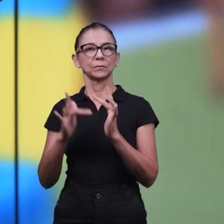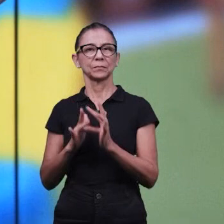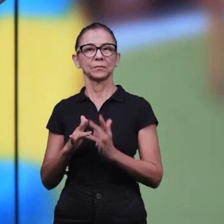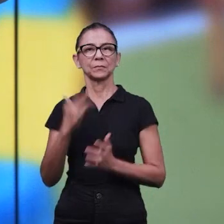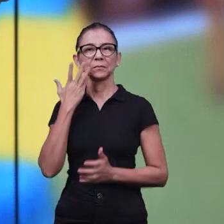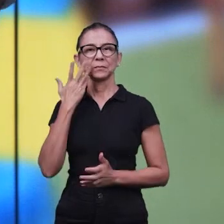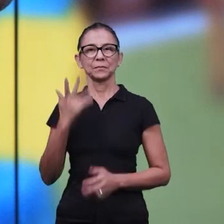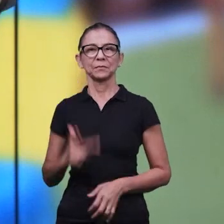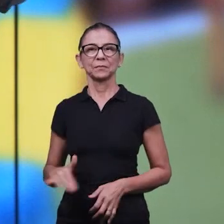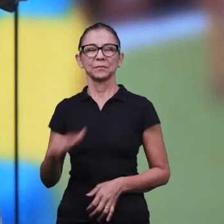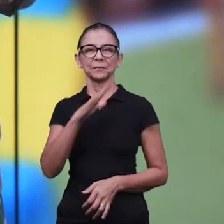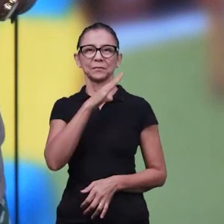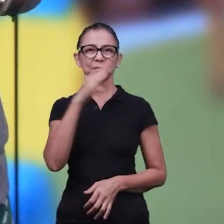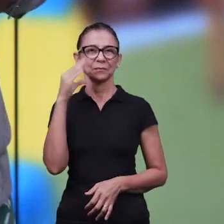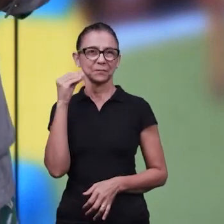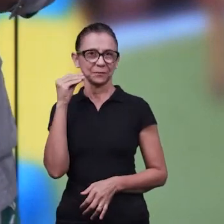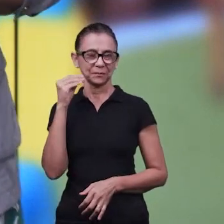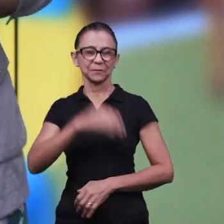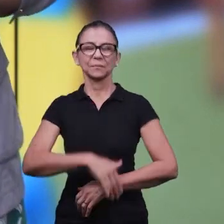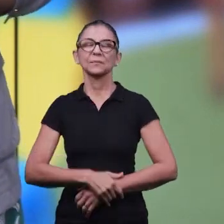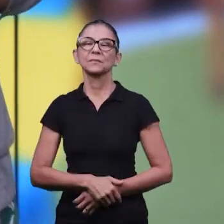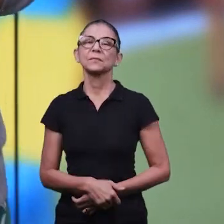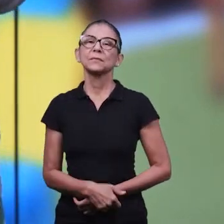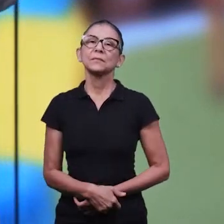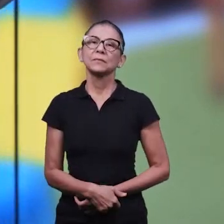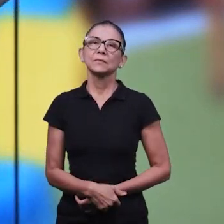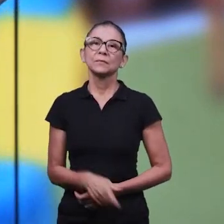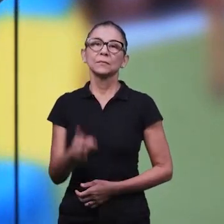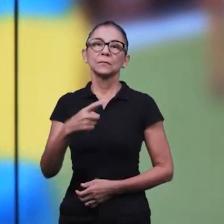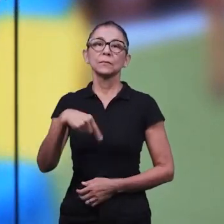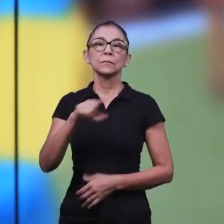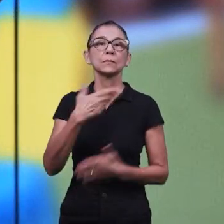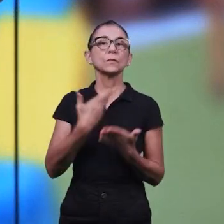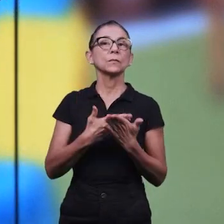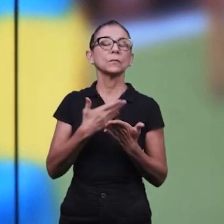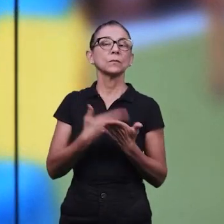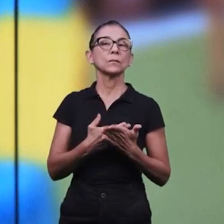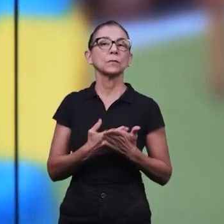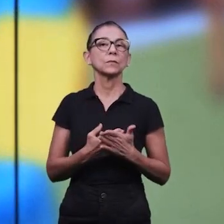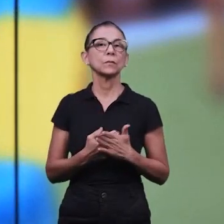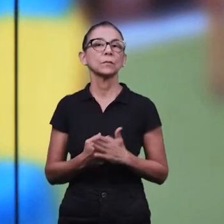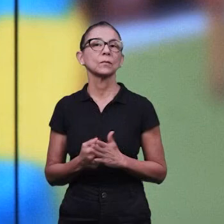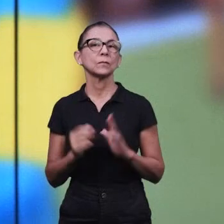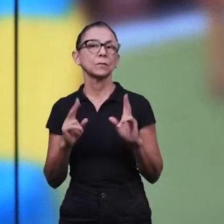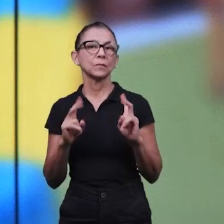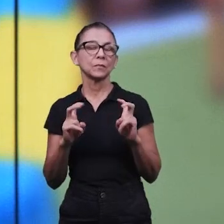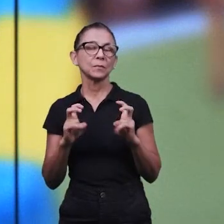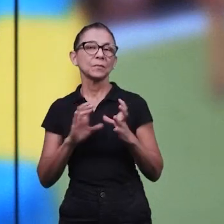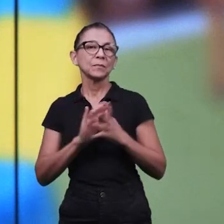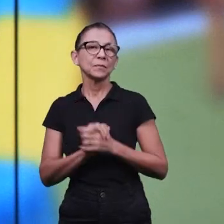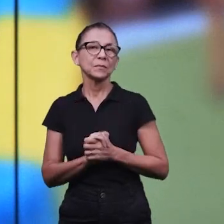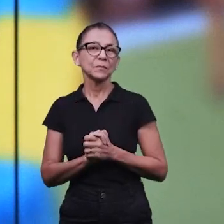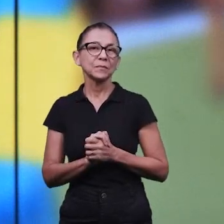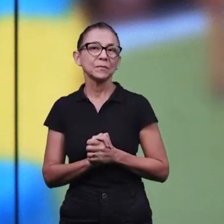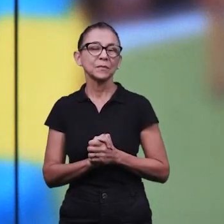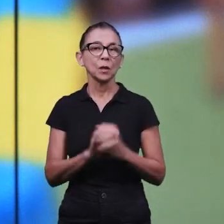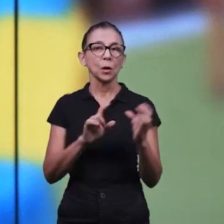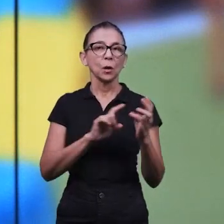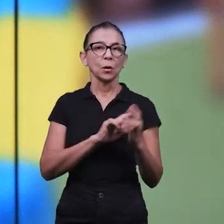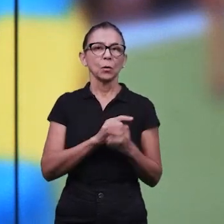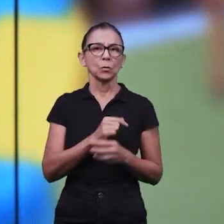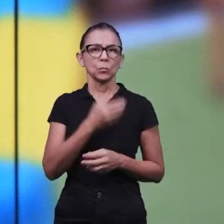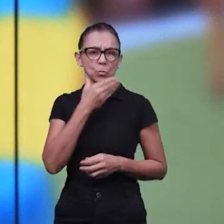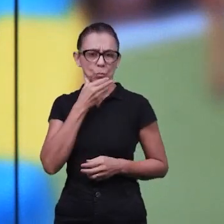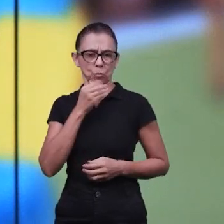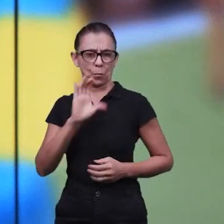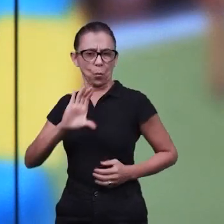La paix du Seigneur Jésus, les enfants intermédiaires et adolescents. Nous sommes en train d'étudier sur les vaillants